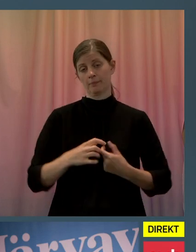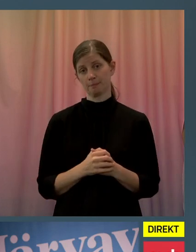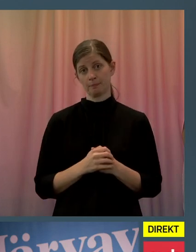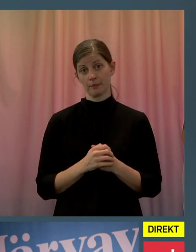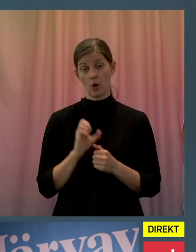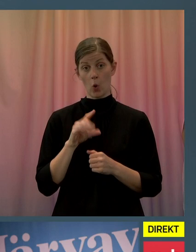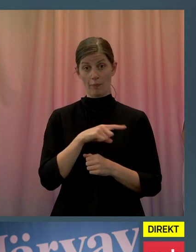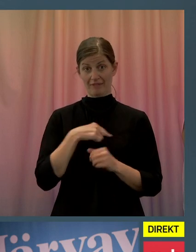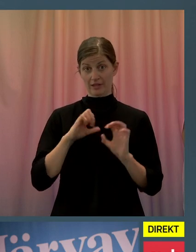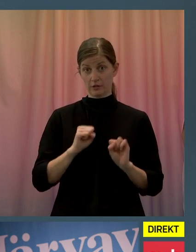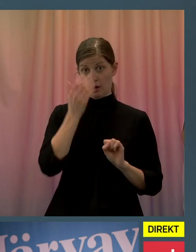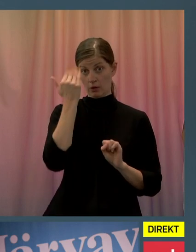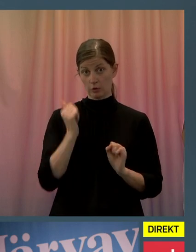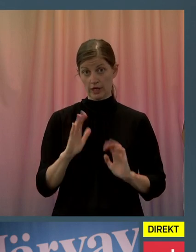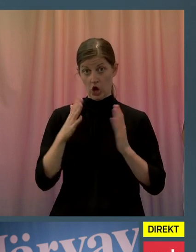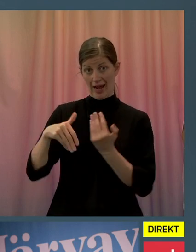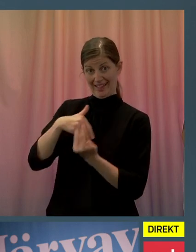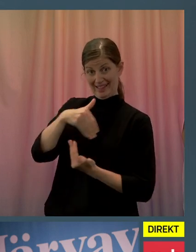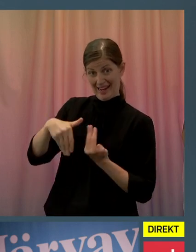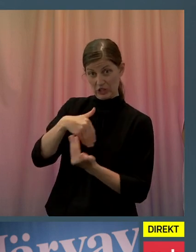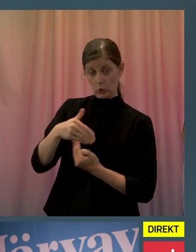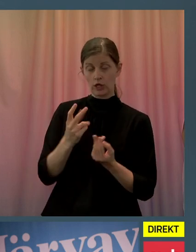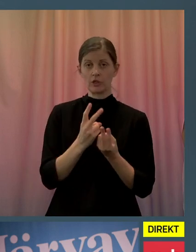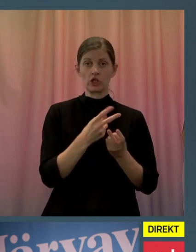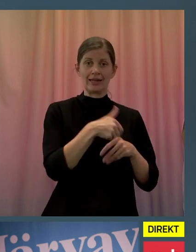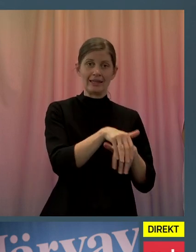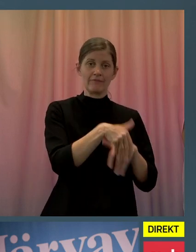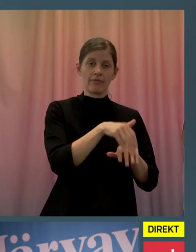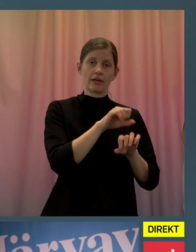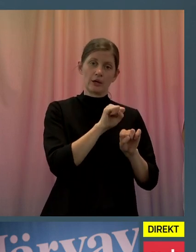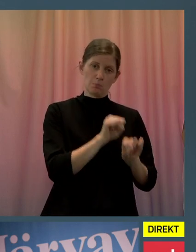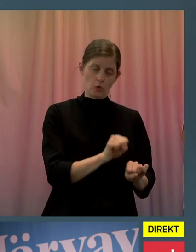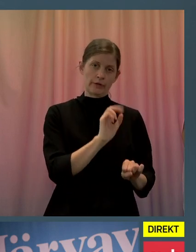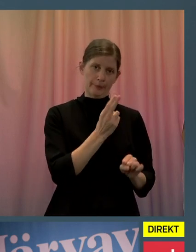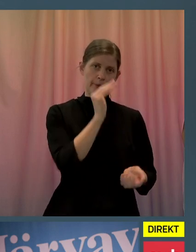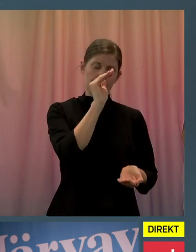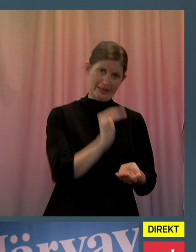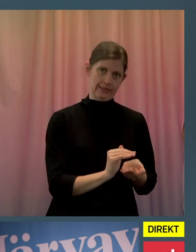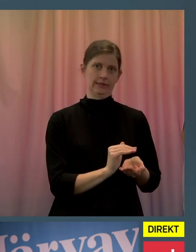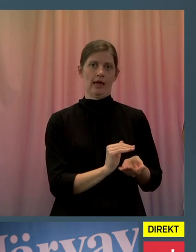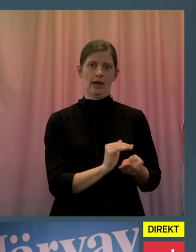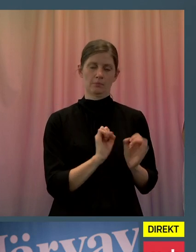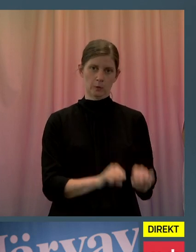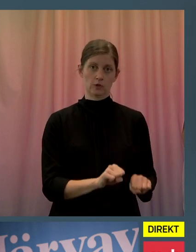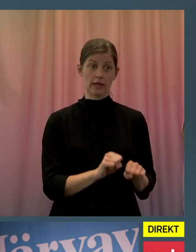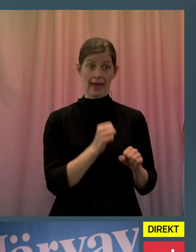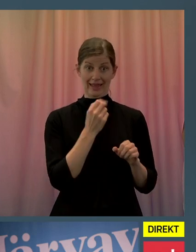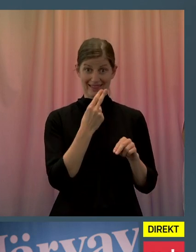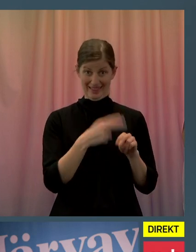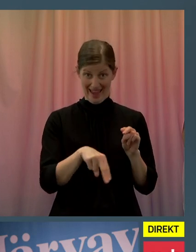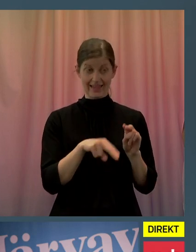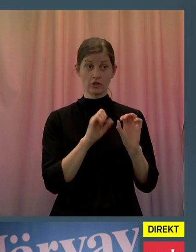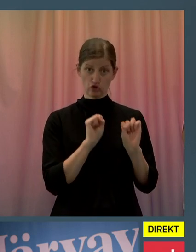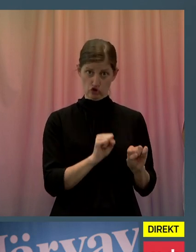ha en chans att klara integrationen så måste invandringen nu minska kraftigt. Ett nej ska vara ett